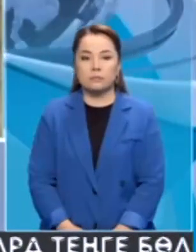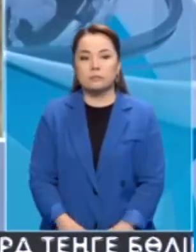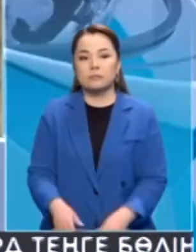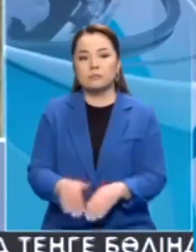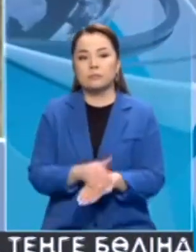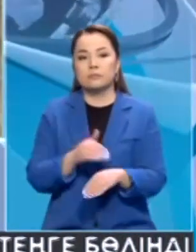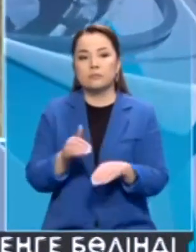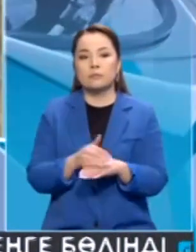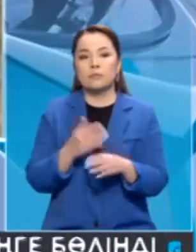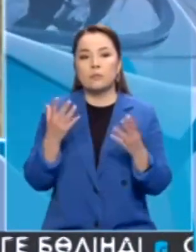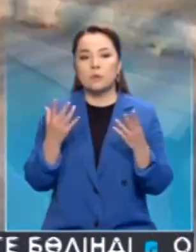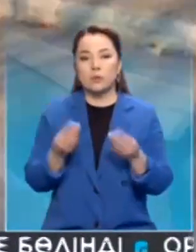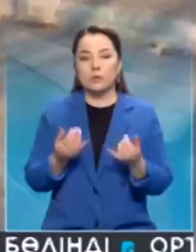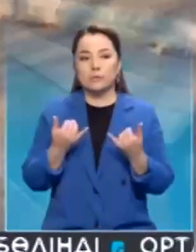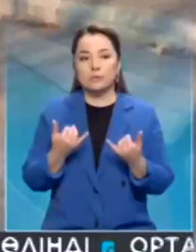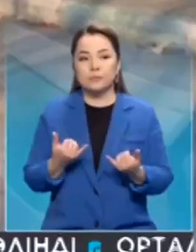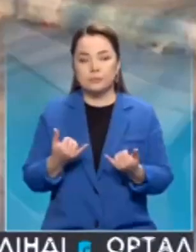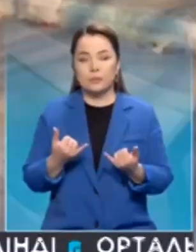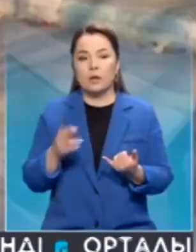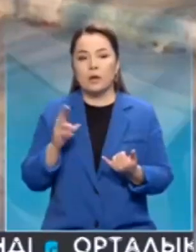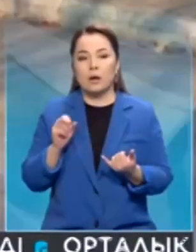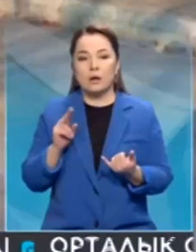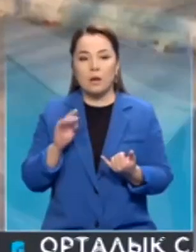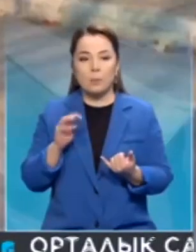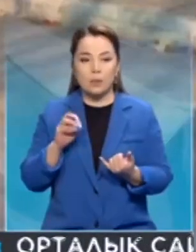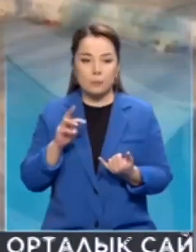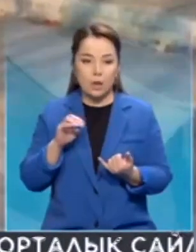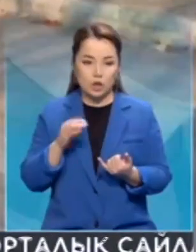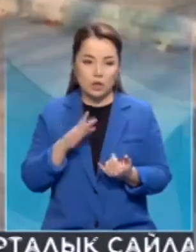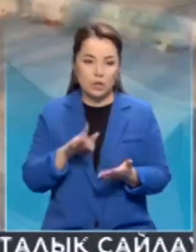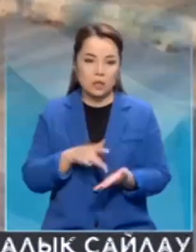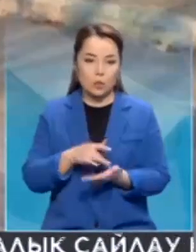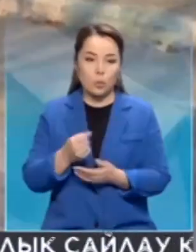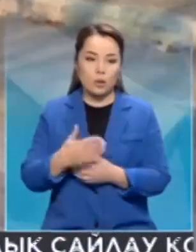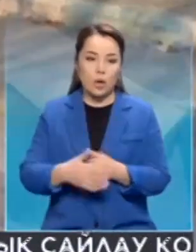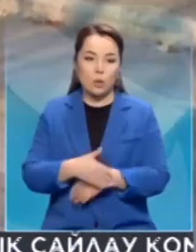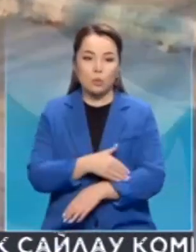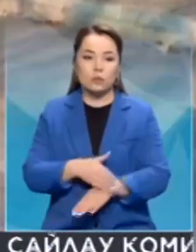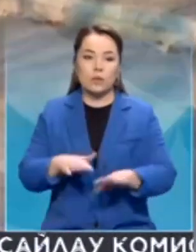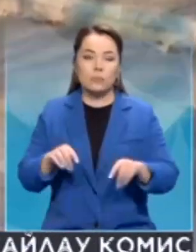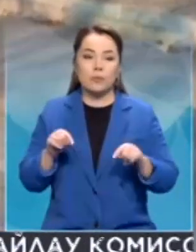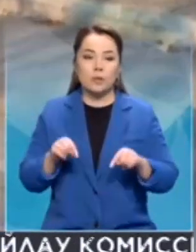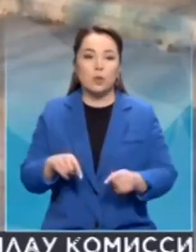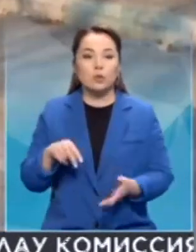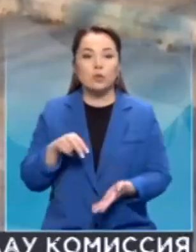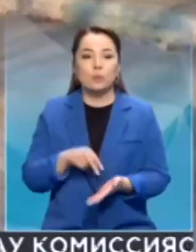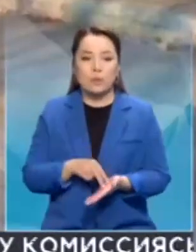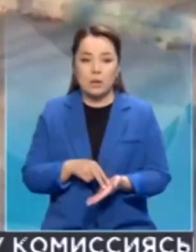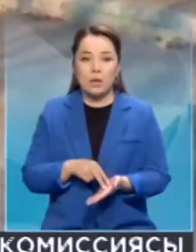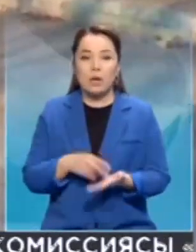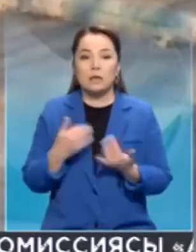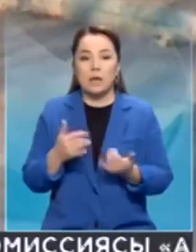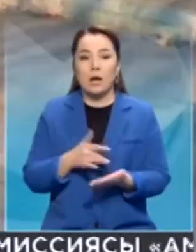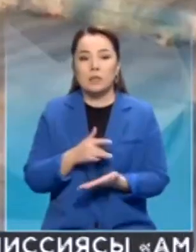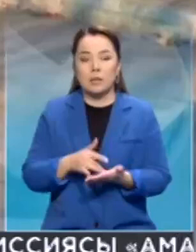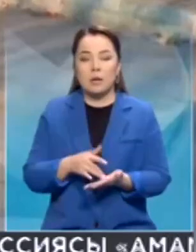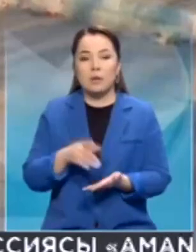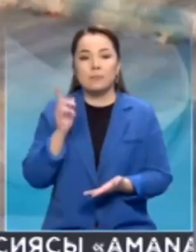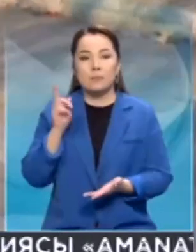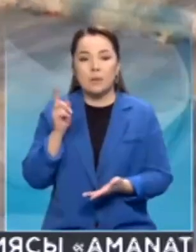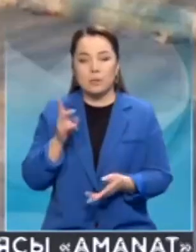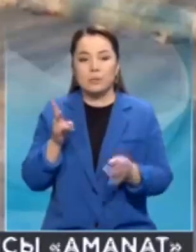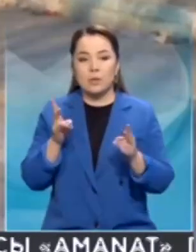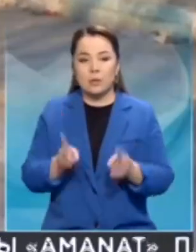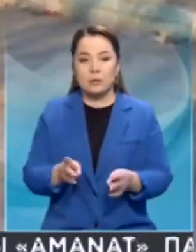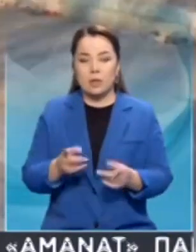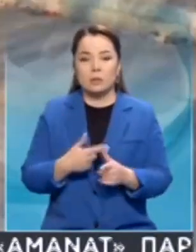Қайырлы күн, Дархан. Мен қазір Қахраман Мараш қаласының орталық көшелерінің бірінде тұрмын. Бұл қала ғасыр алапаты деген